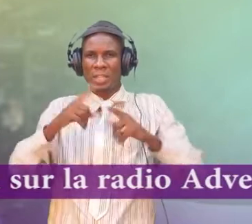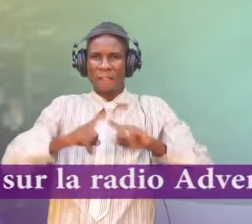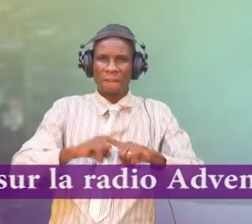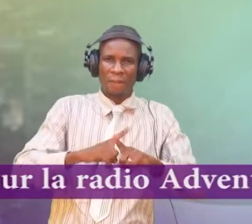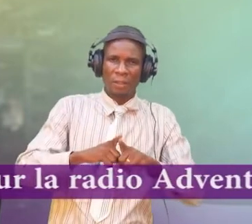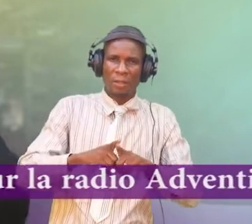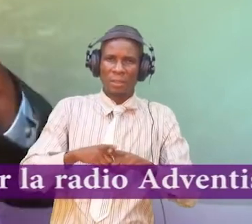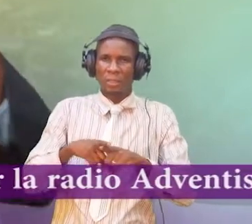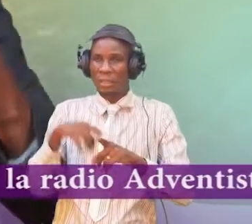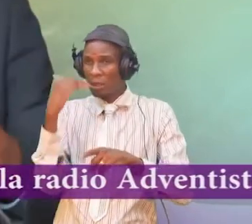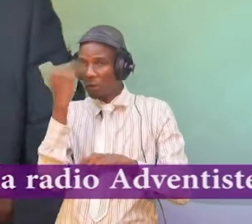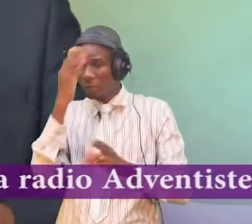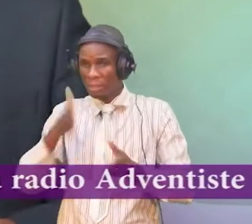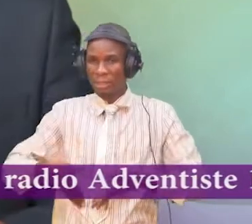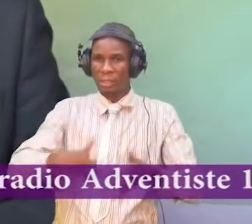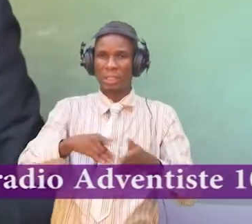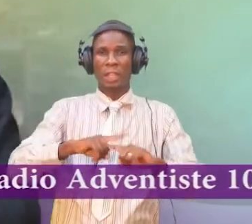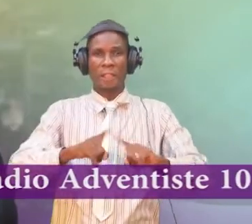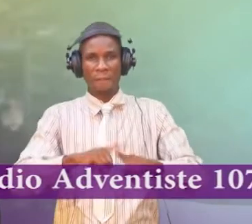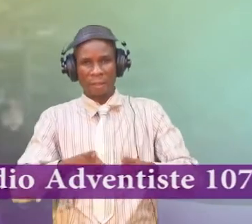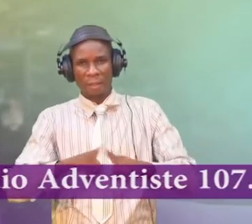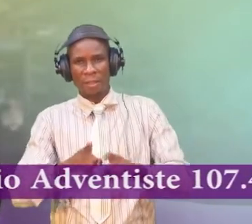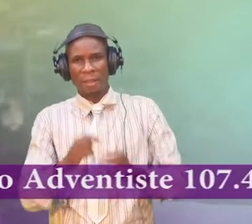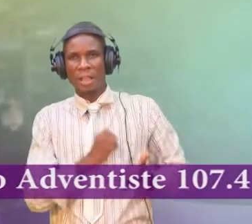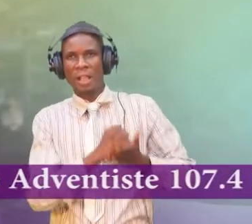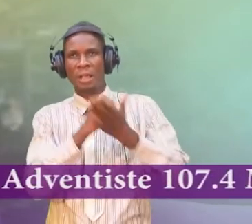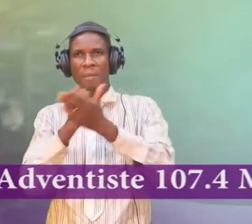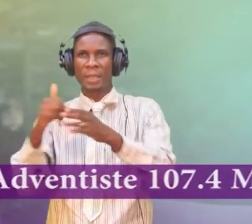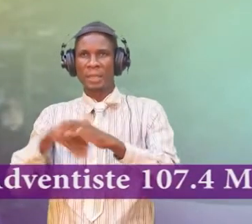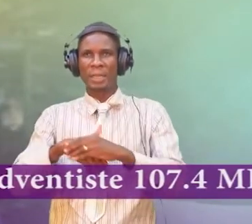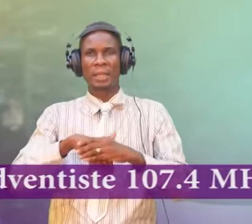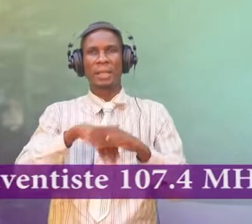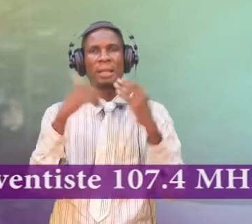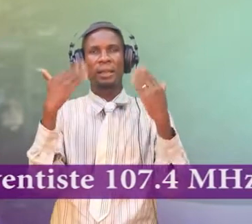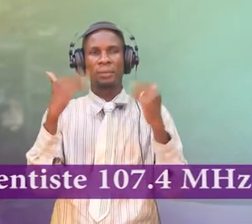nyonso na banzela na yango nyonso yango ezali komema epai ya nzambe.